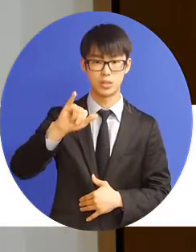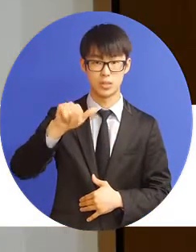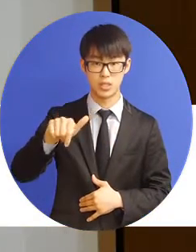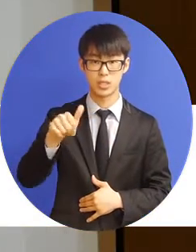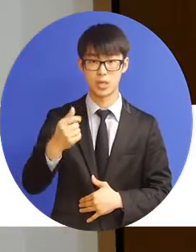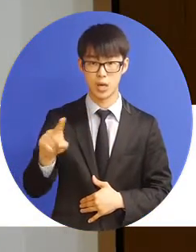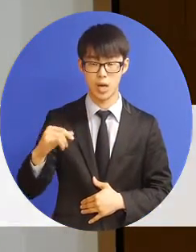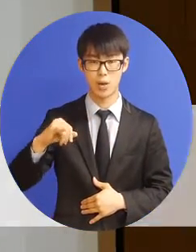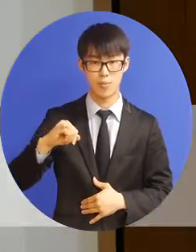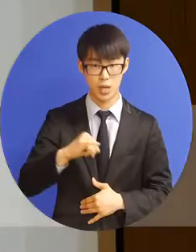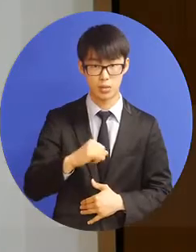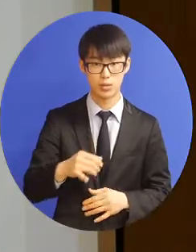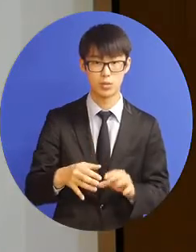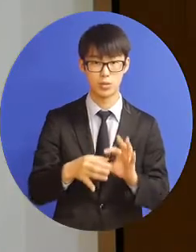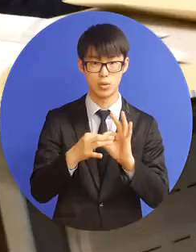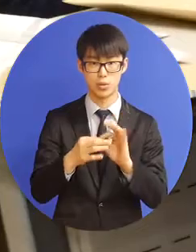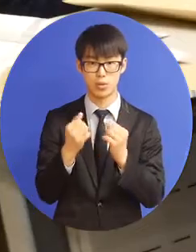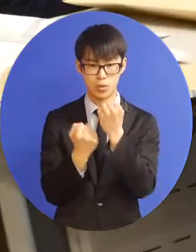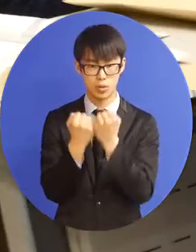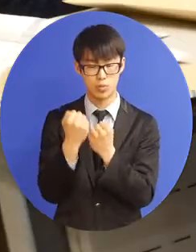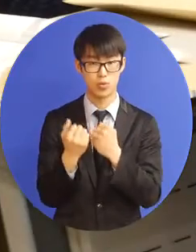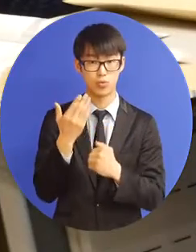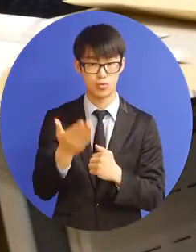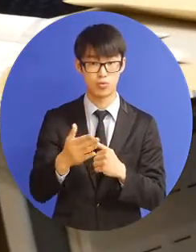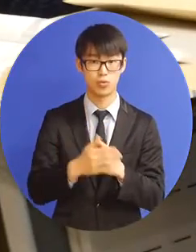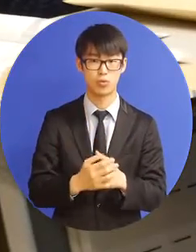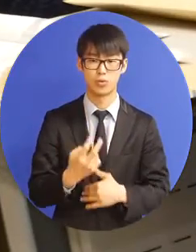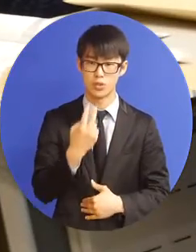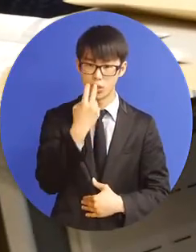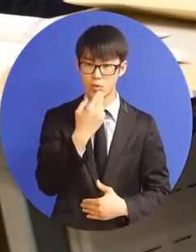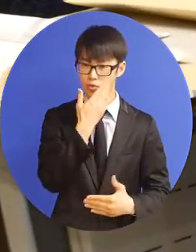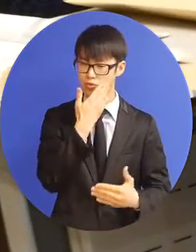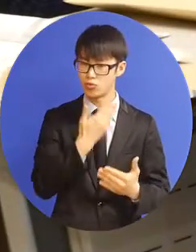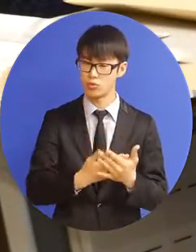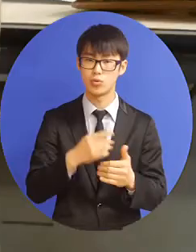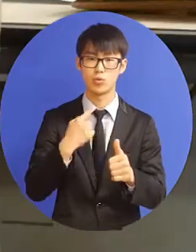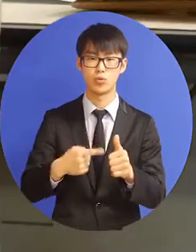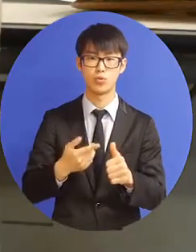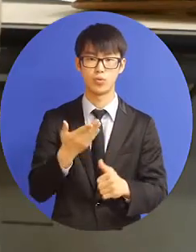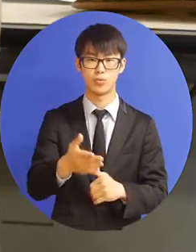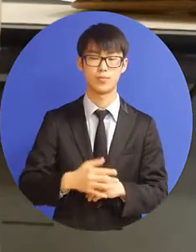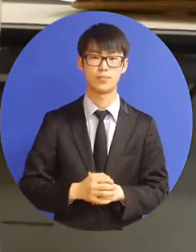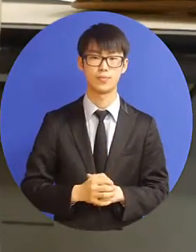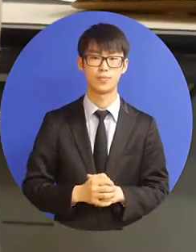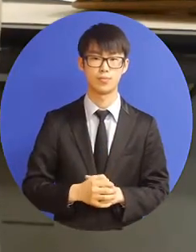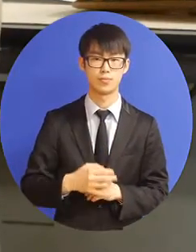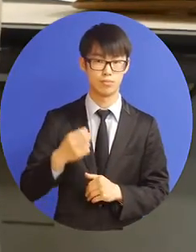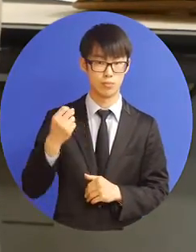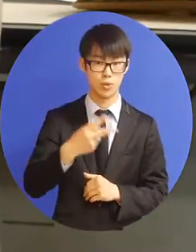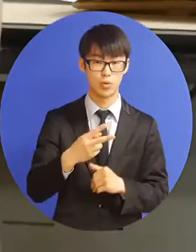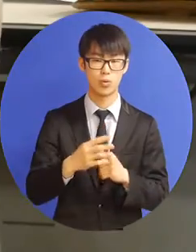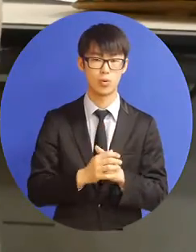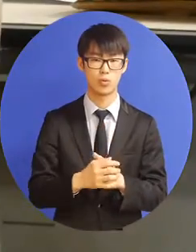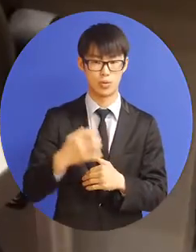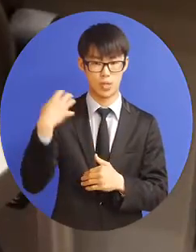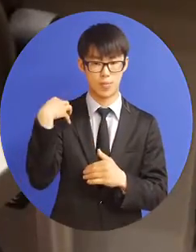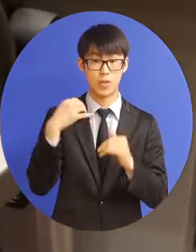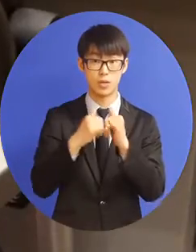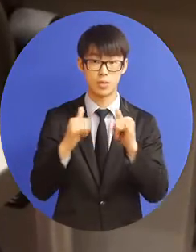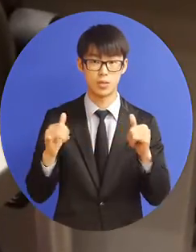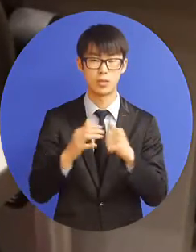감염증 예방의 설명과 더불어 생명지킴이의 역할 등에 대해 교육했습니다. 한편 질병정보모니터